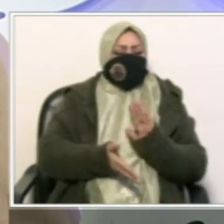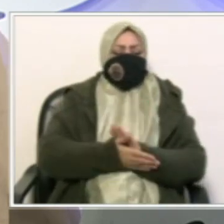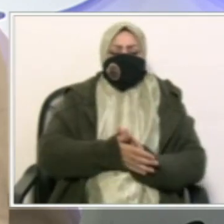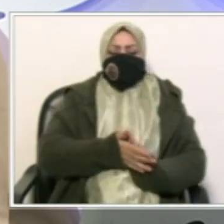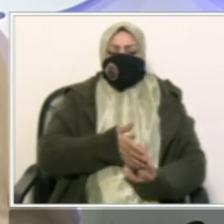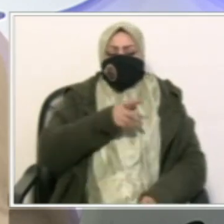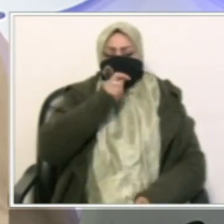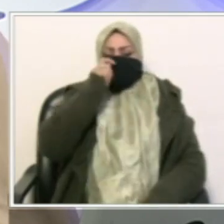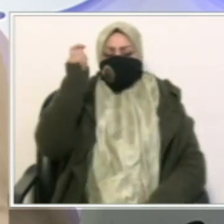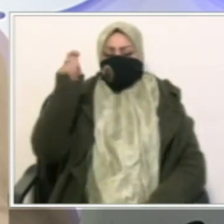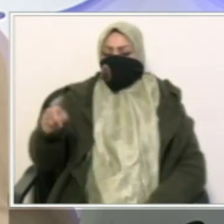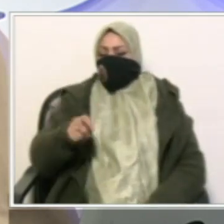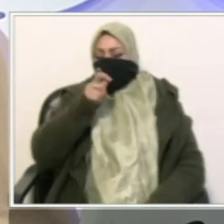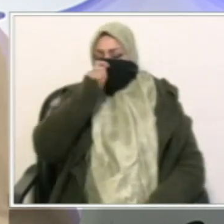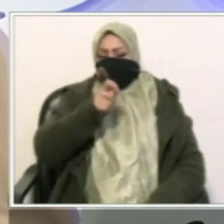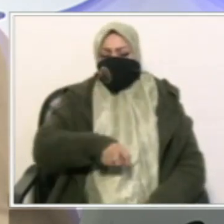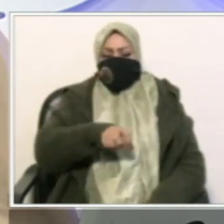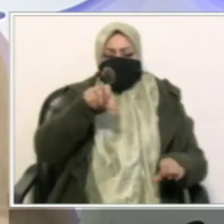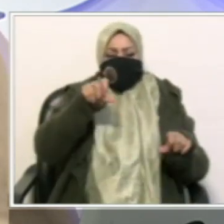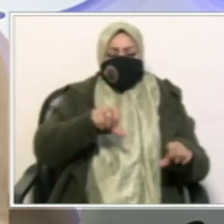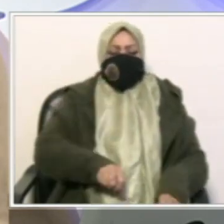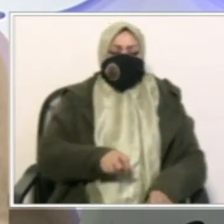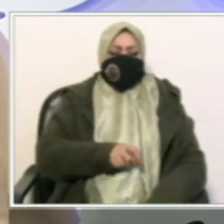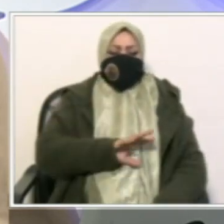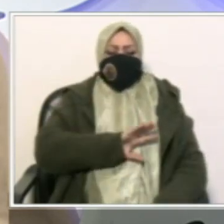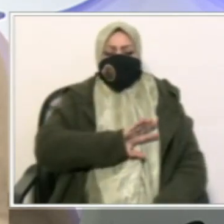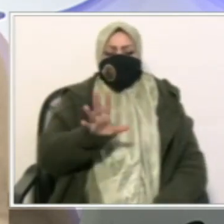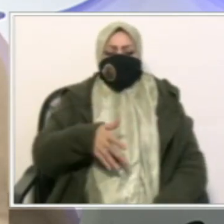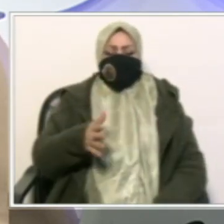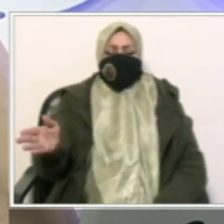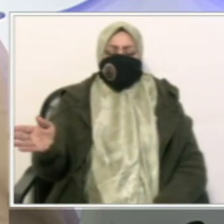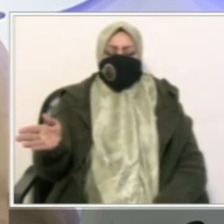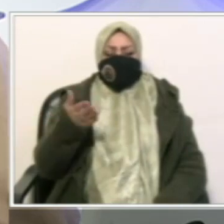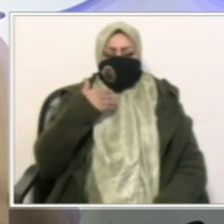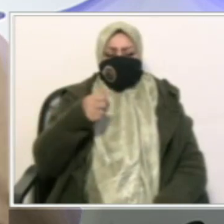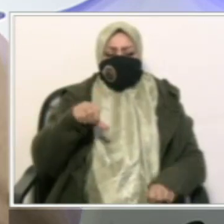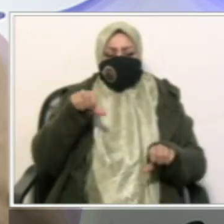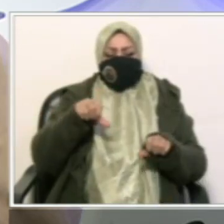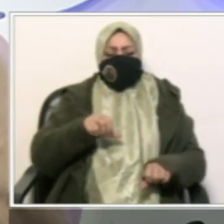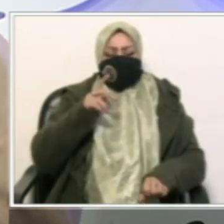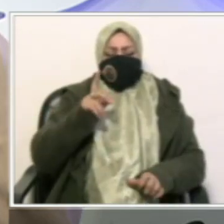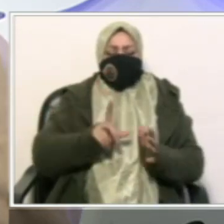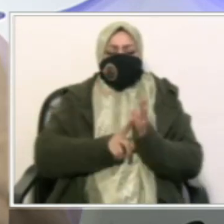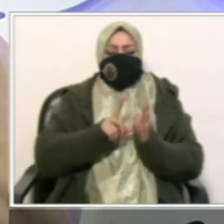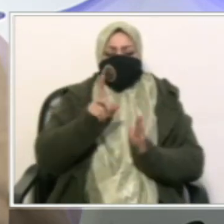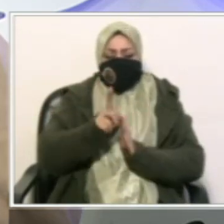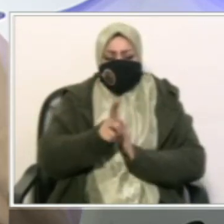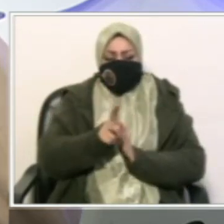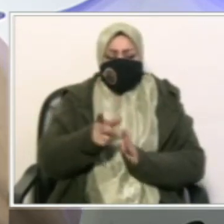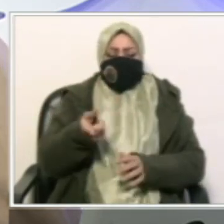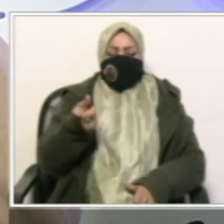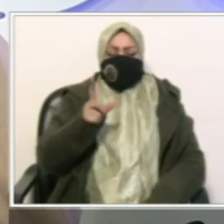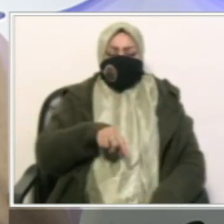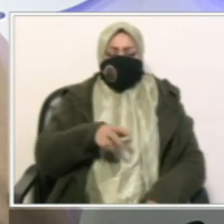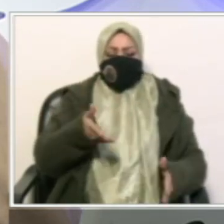وشنارا أن رددتم معاملات الربوية وتنادون بها بأعلى أصواتكم وبحة